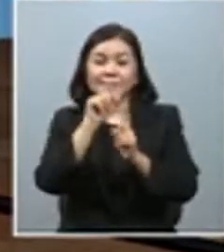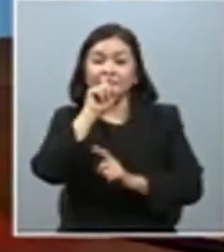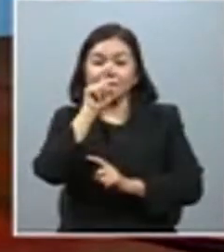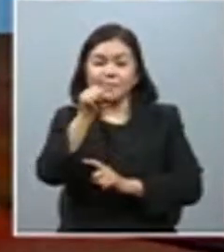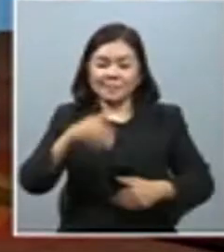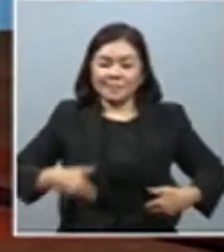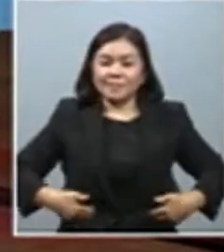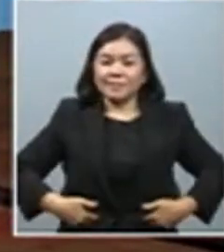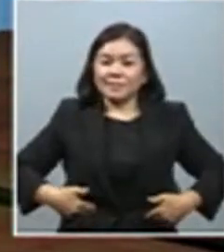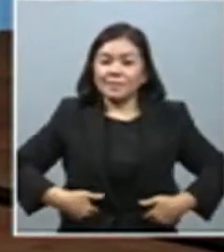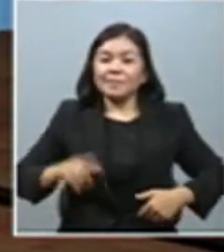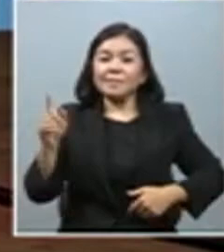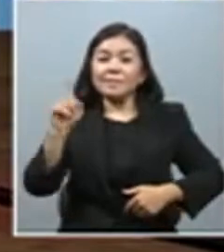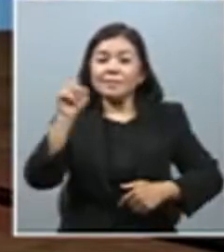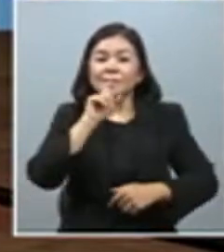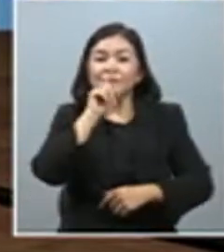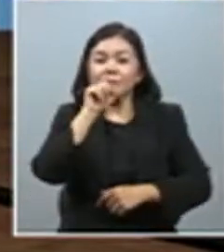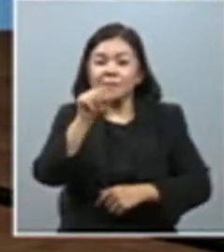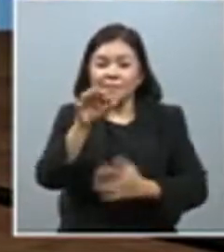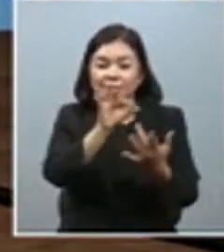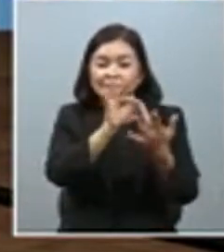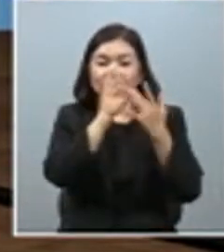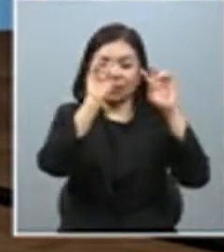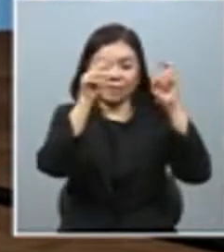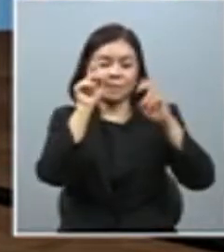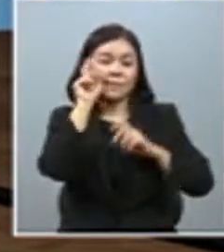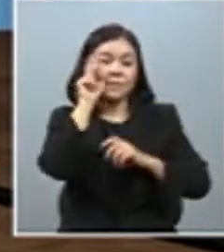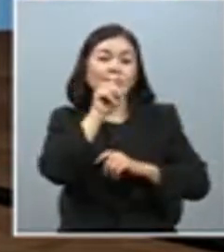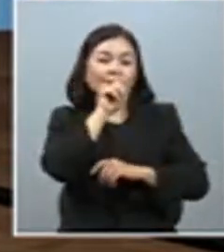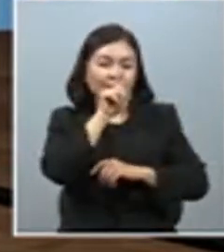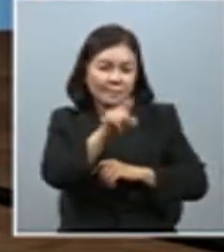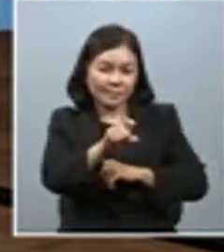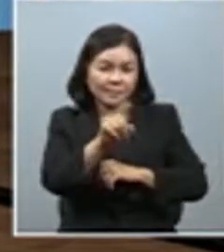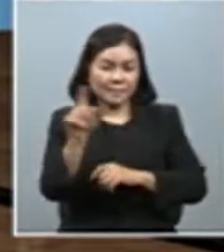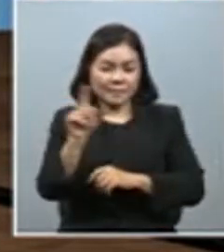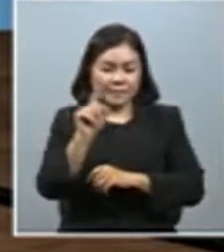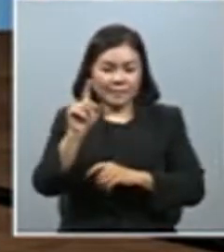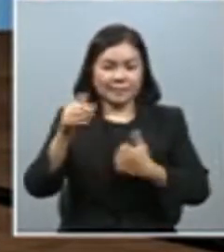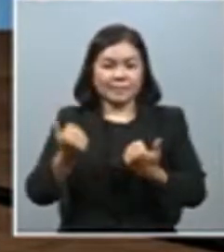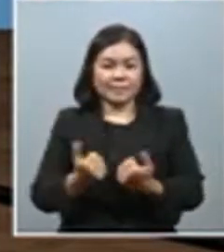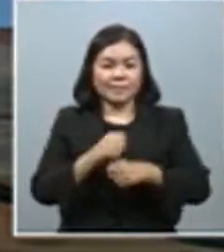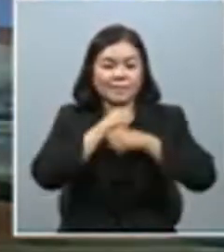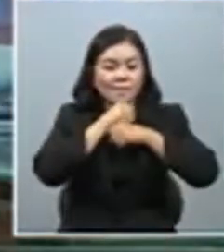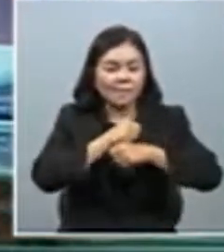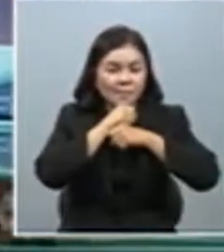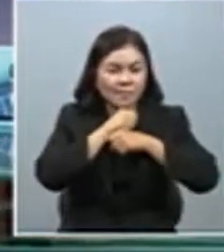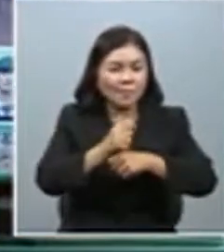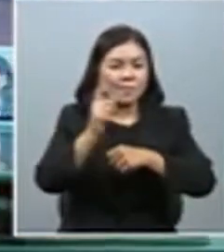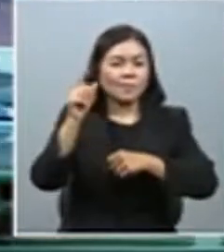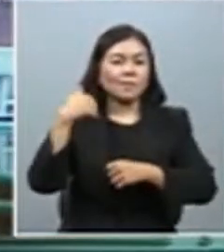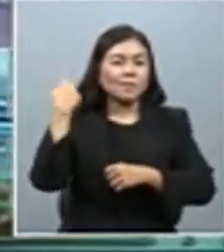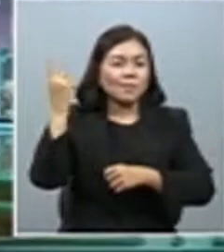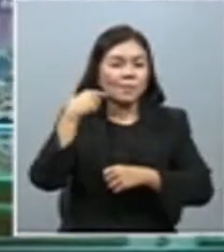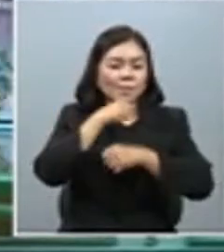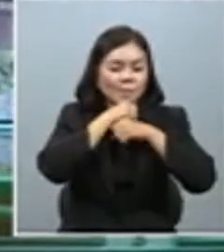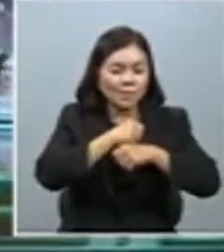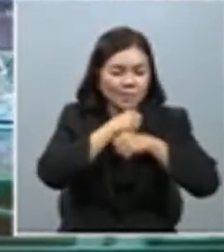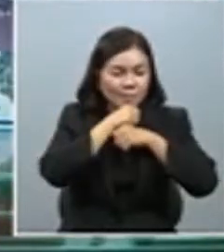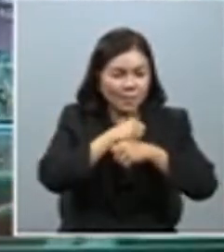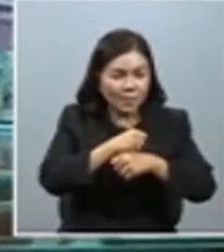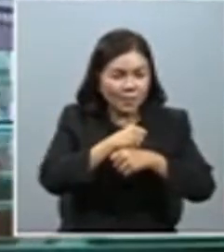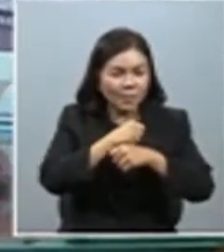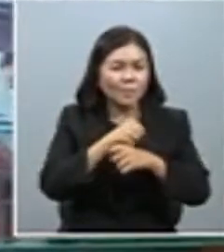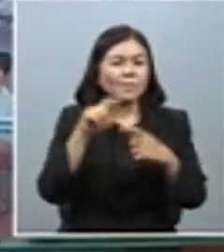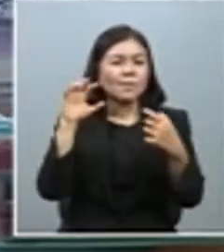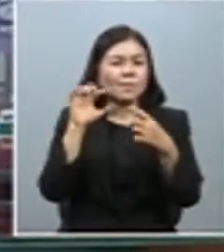ข่าวที่หนึ่งมาถามกันเลยนะคะคุณผู้ชมขาถามว่าคุณยายทองดีท่องหอนก